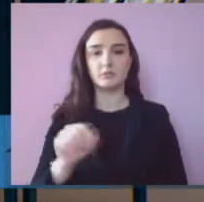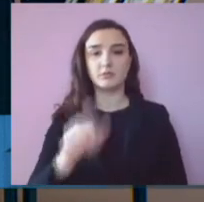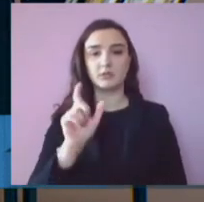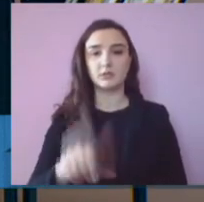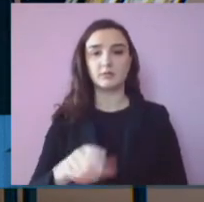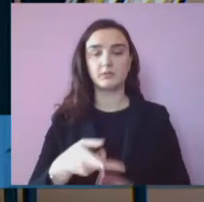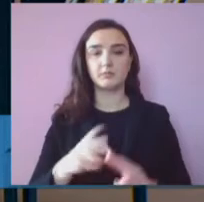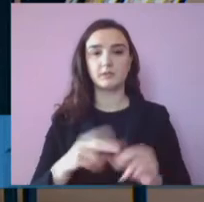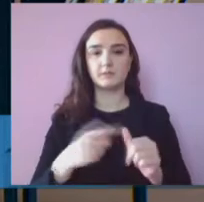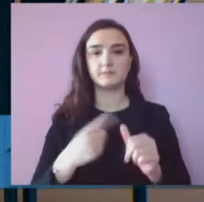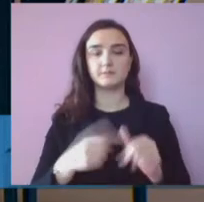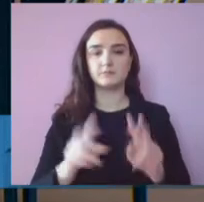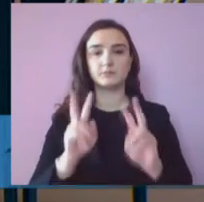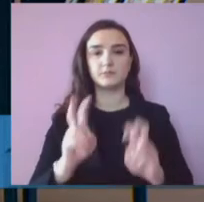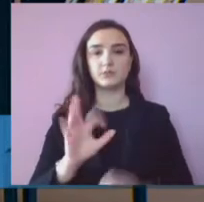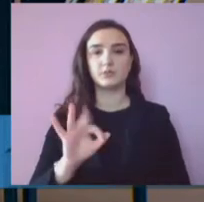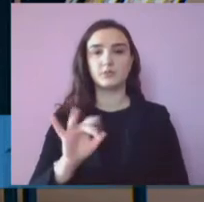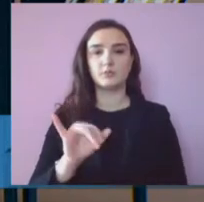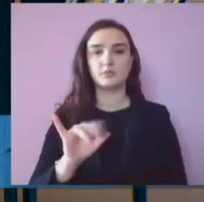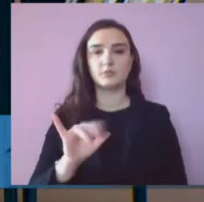წოდებული ჰორმონების საკუთარი